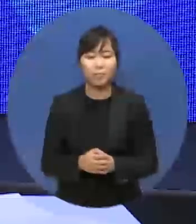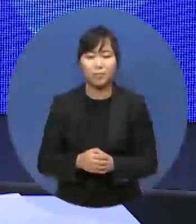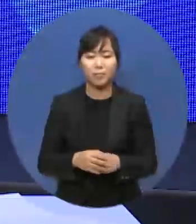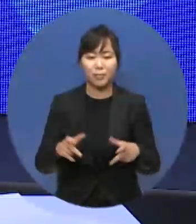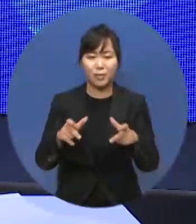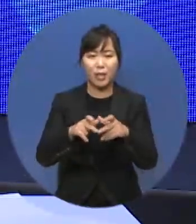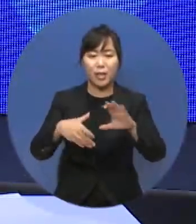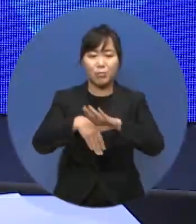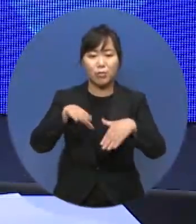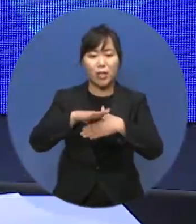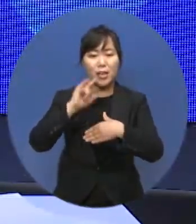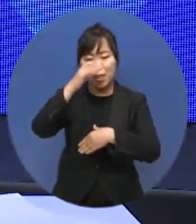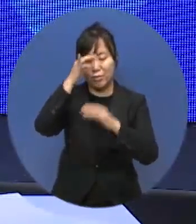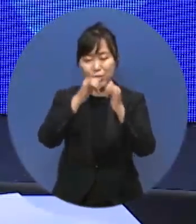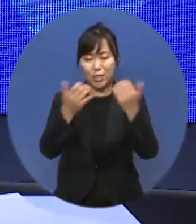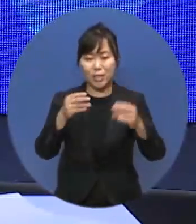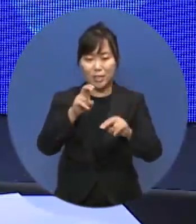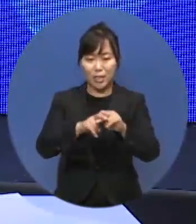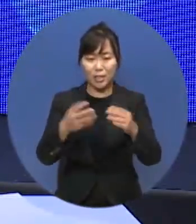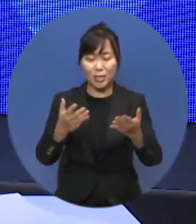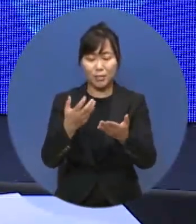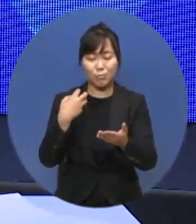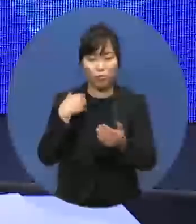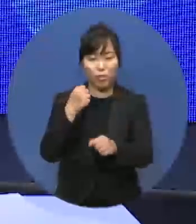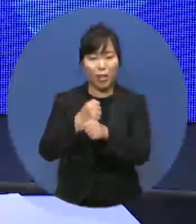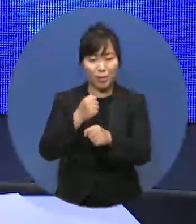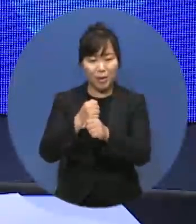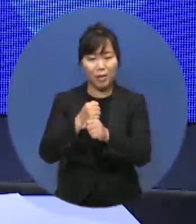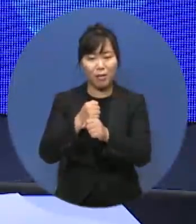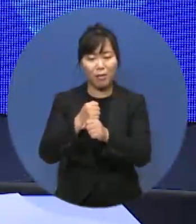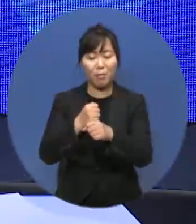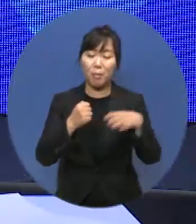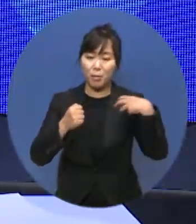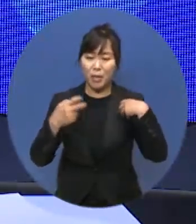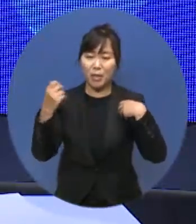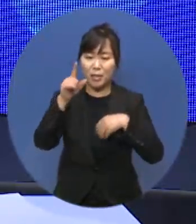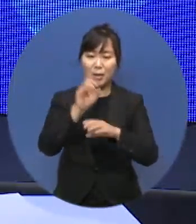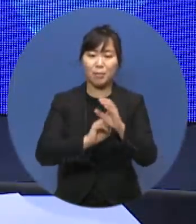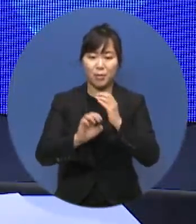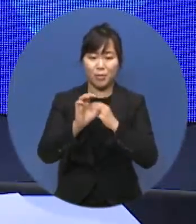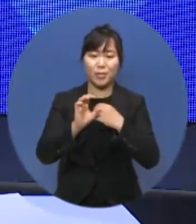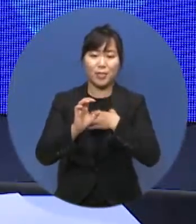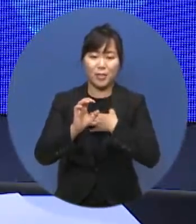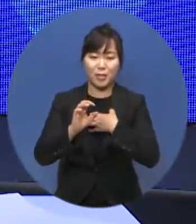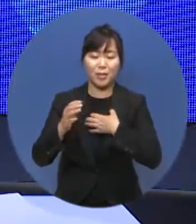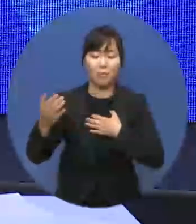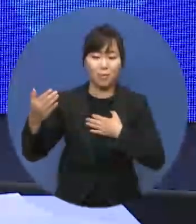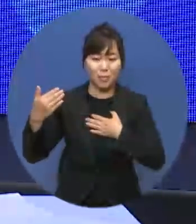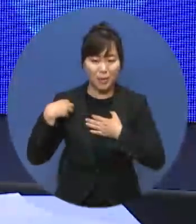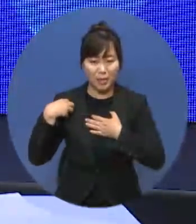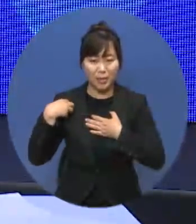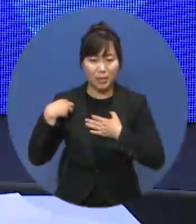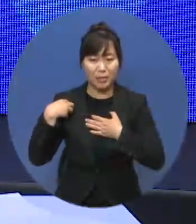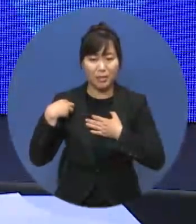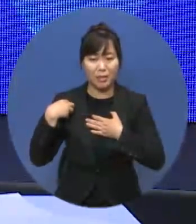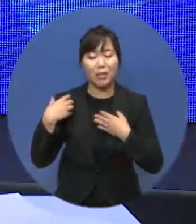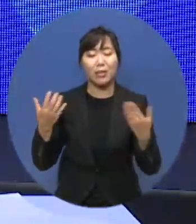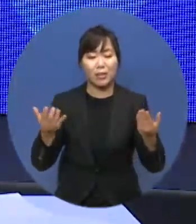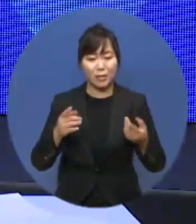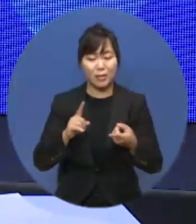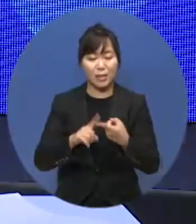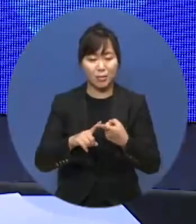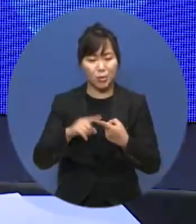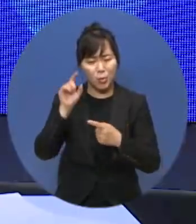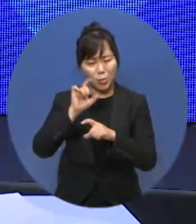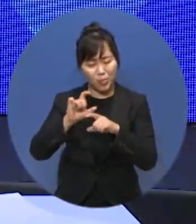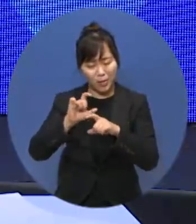그래서 장애인 문화예술인 일자리, 직무 개발 이러한 것들을 하면서 이제 다시 한번 이제 제가 하는 이 일에 대해서도